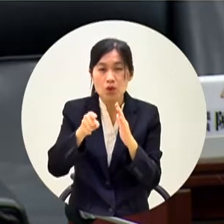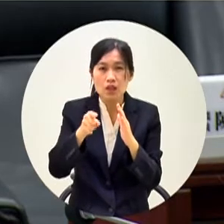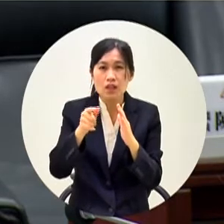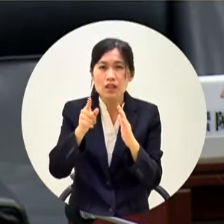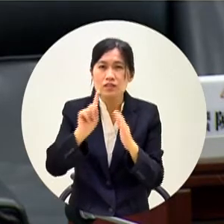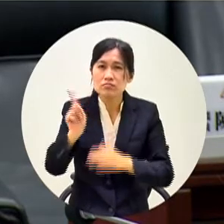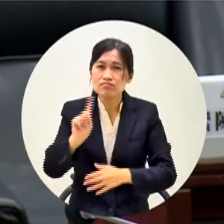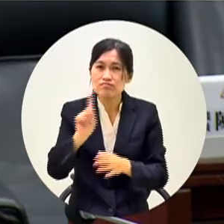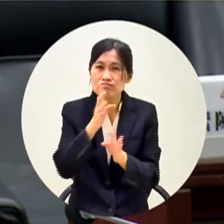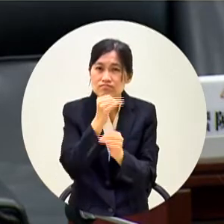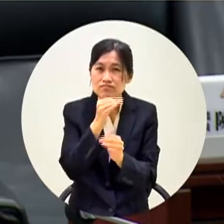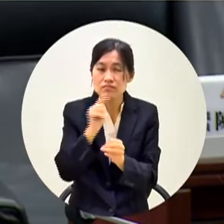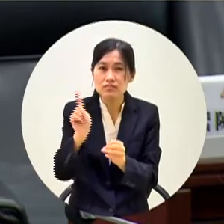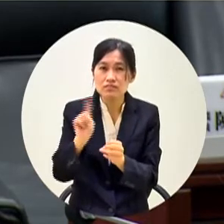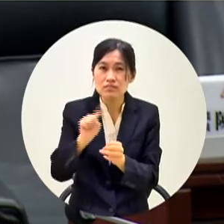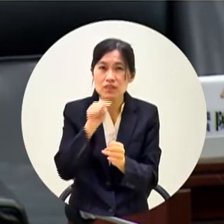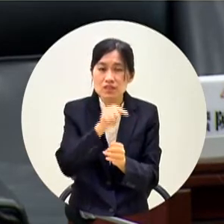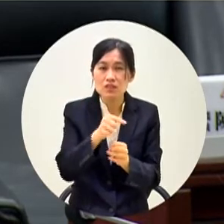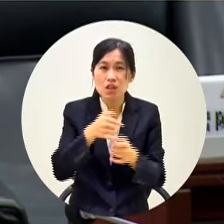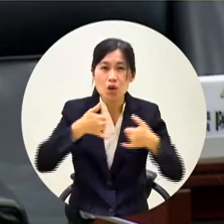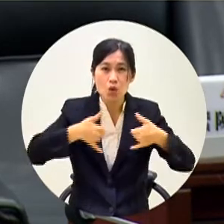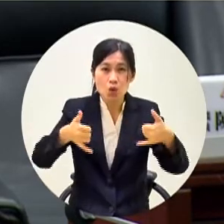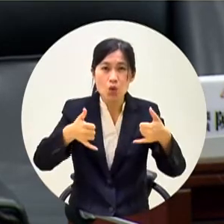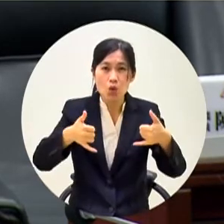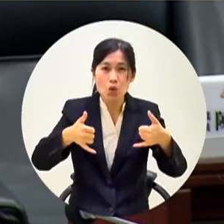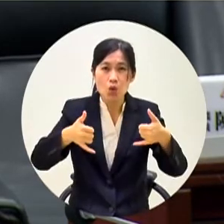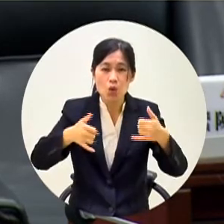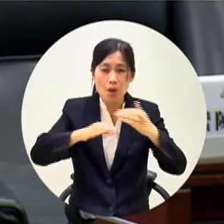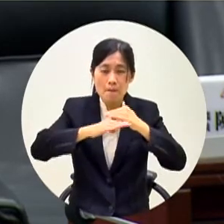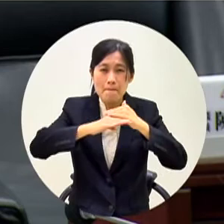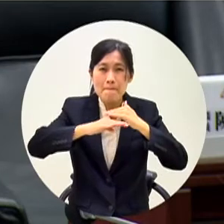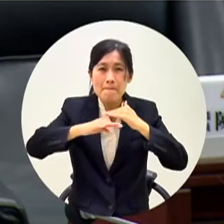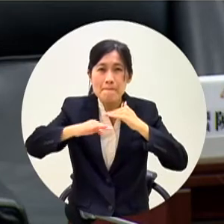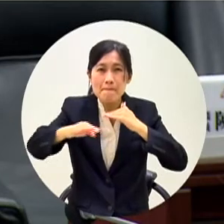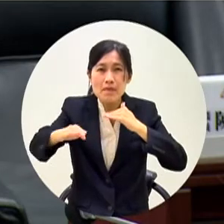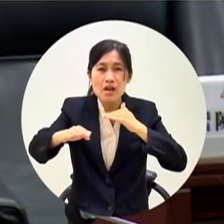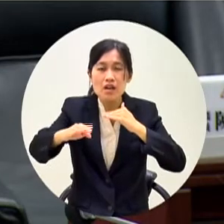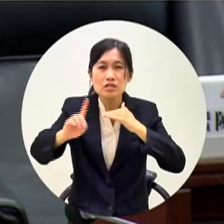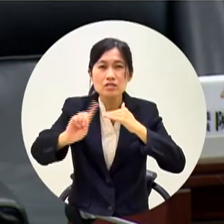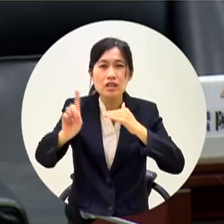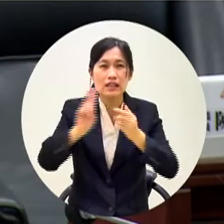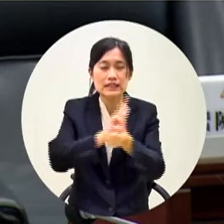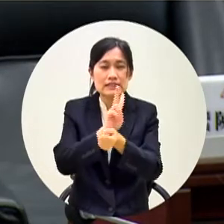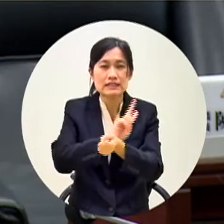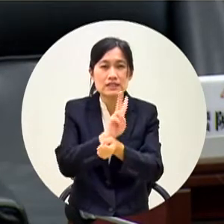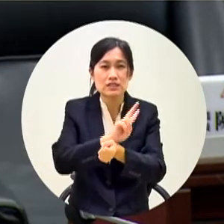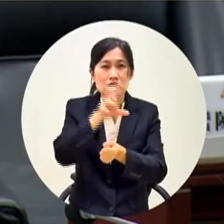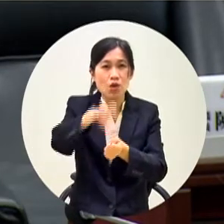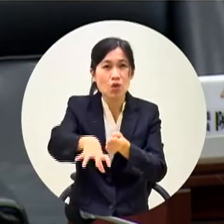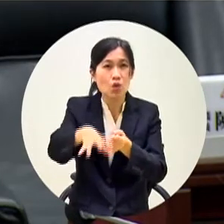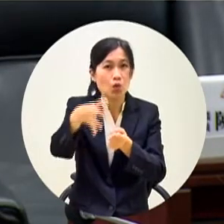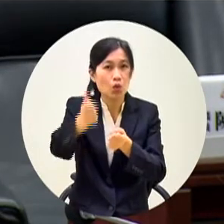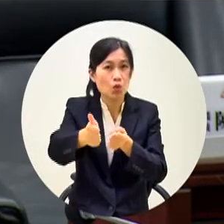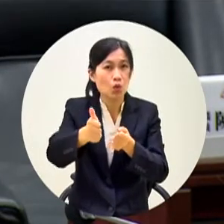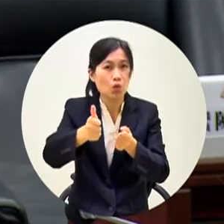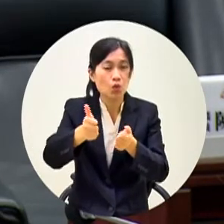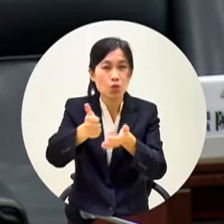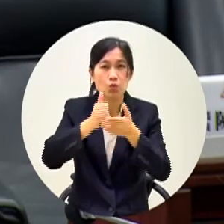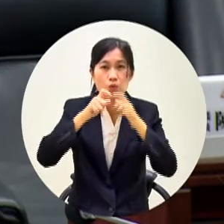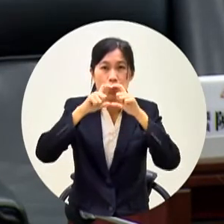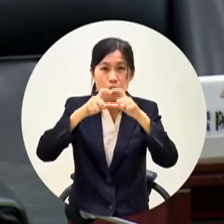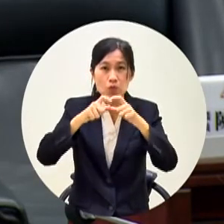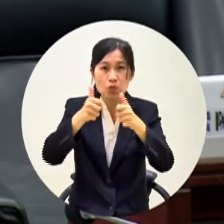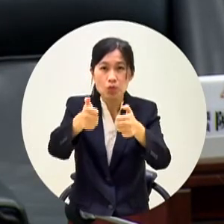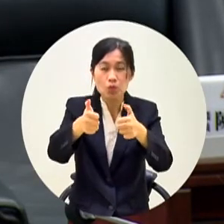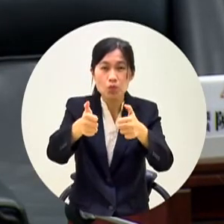来甲即座路看个病啊？ 林处长，请答复。 谢谢主席，谢谢江议员哦。